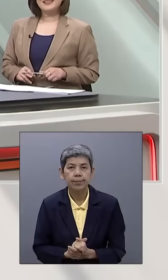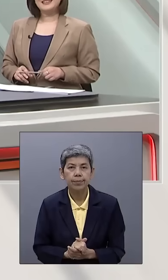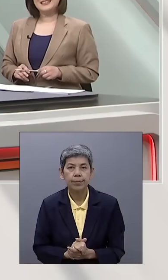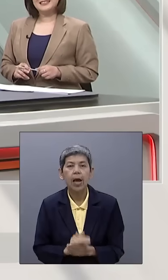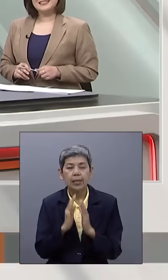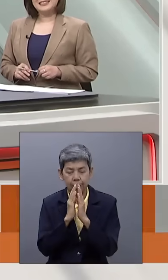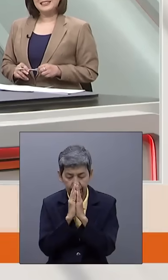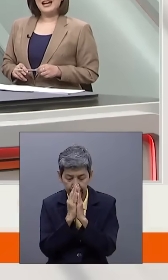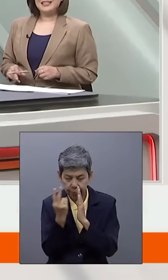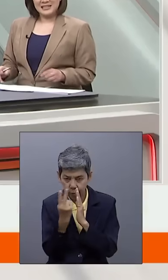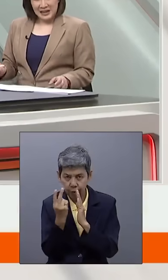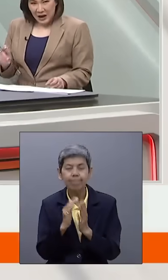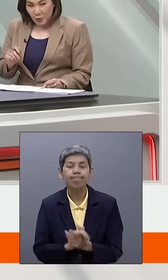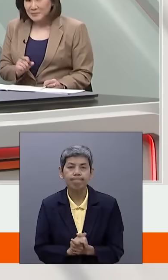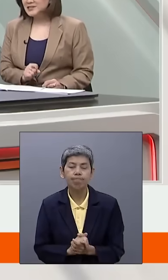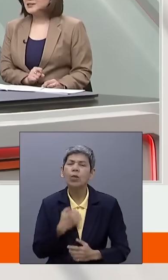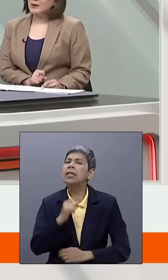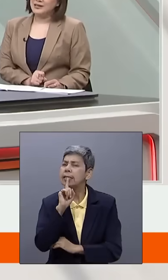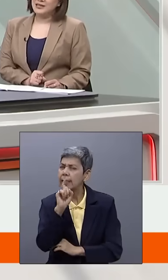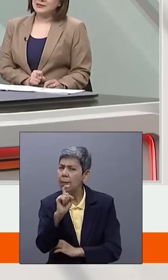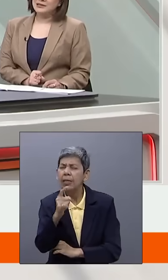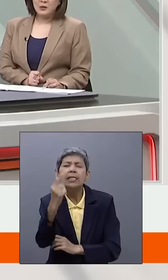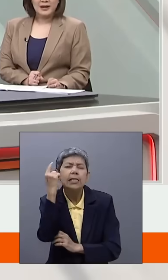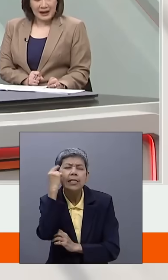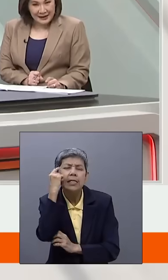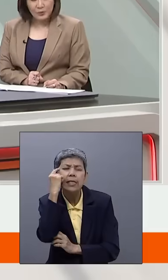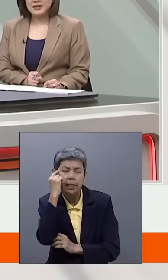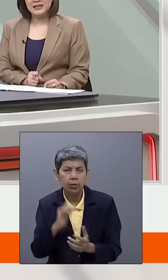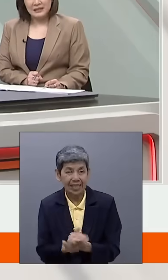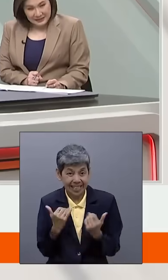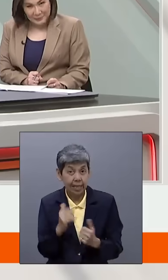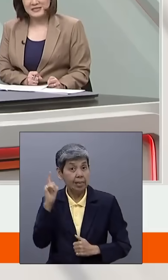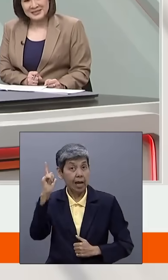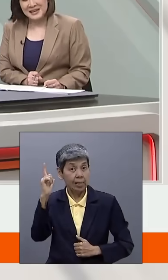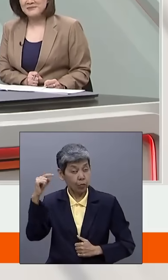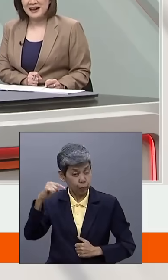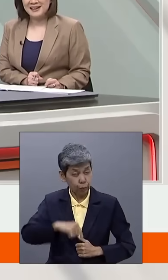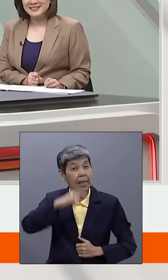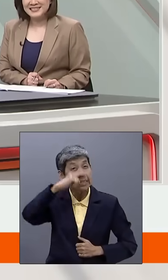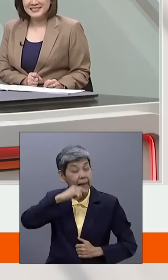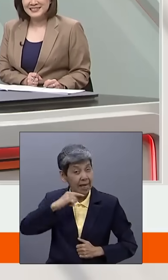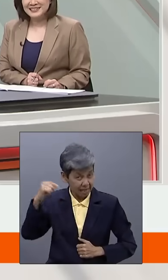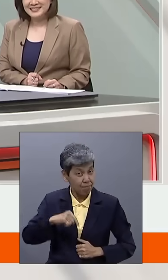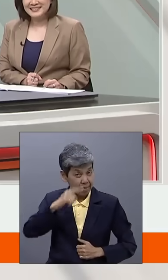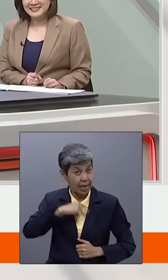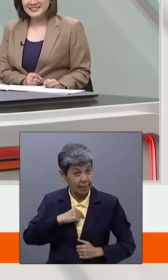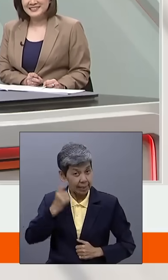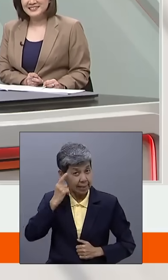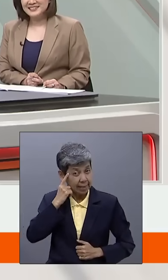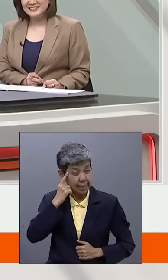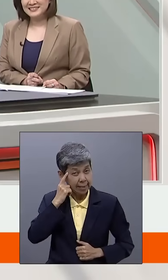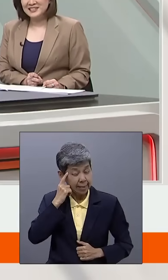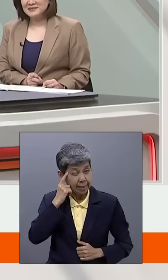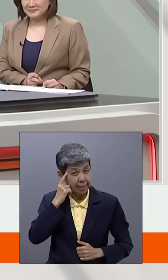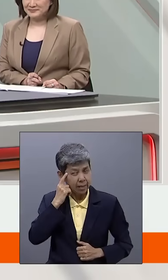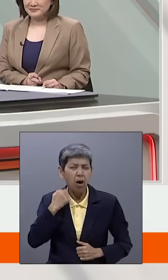วัสดีครับทั้งสองท่านครับ ค่ะอาจารย์เอาความเชื่อก่อนอาจารย์เชื่อว่าครั้งนี้คุณทักษิณกลับจริงๆไหม